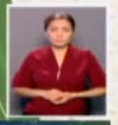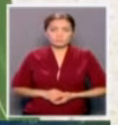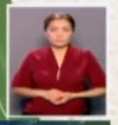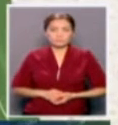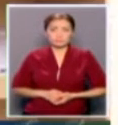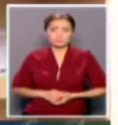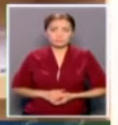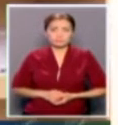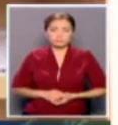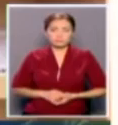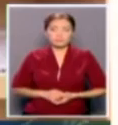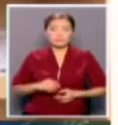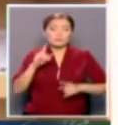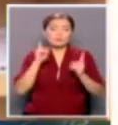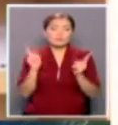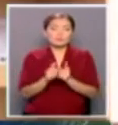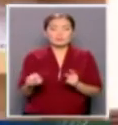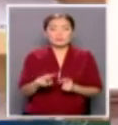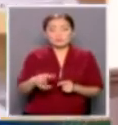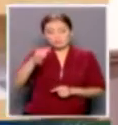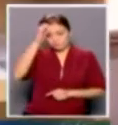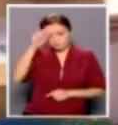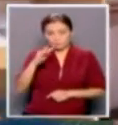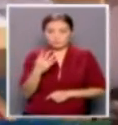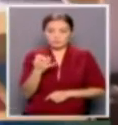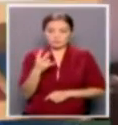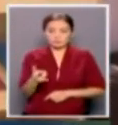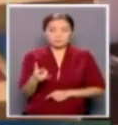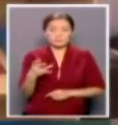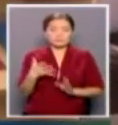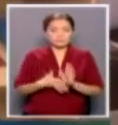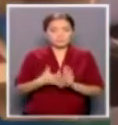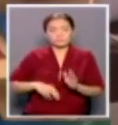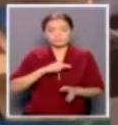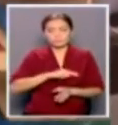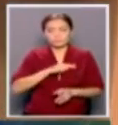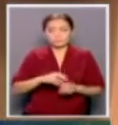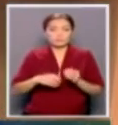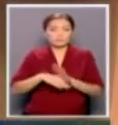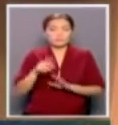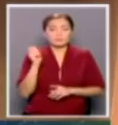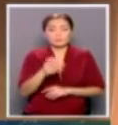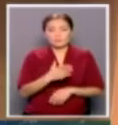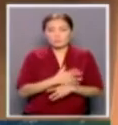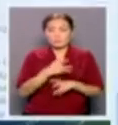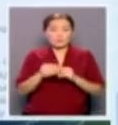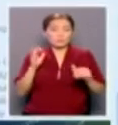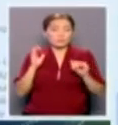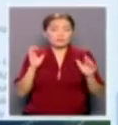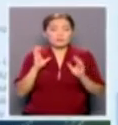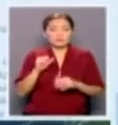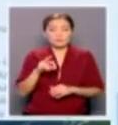бетім бітеді дейді. Келелі кездесуде әдебиетші ғалымдар Жұмекен танушының зерделі зерттеуіне оң бағасын берді. Университет